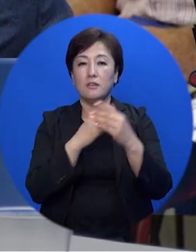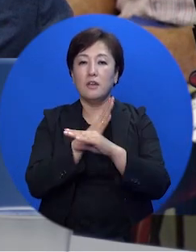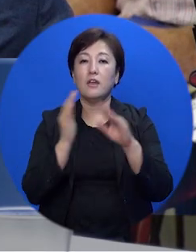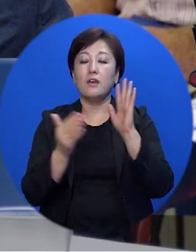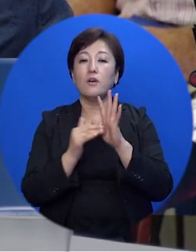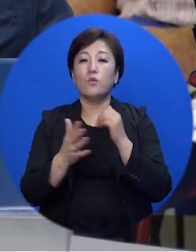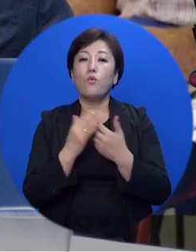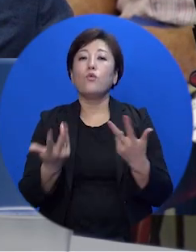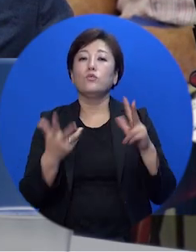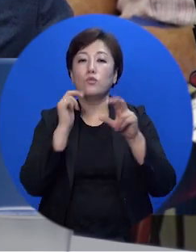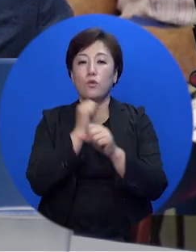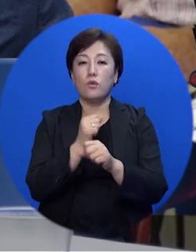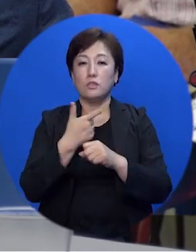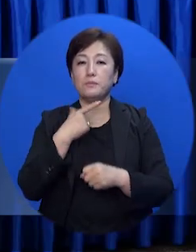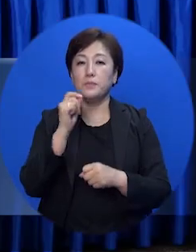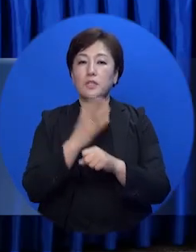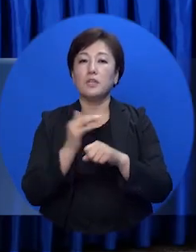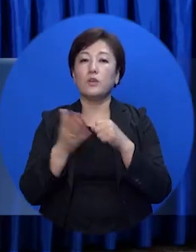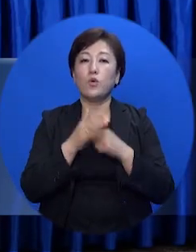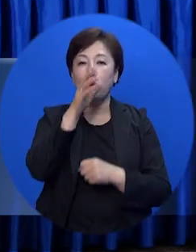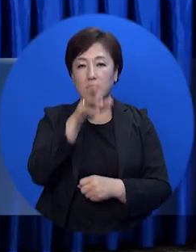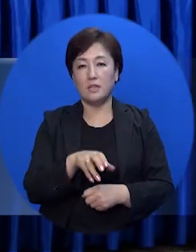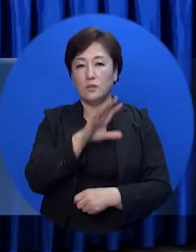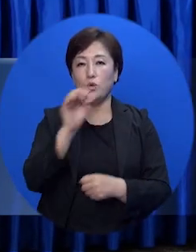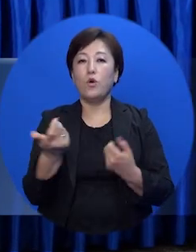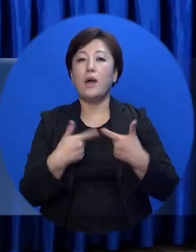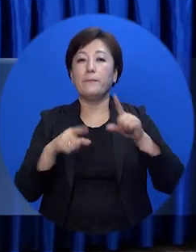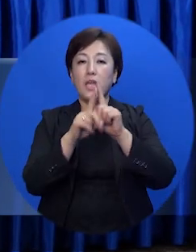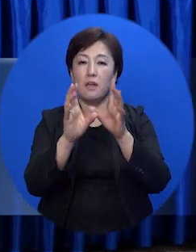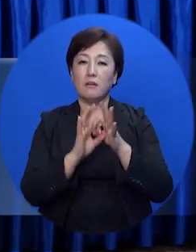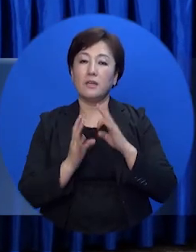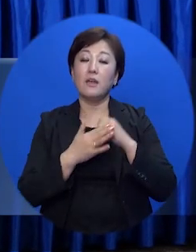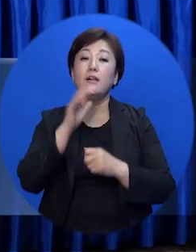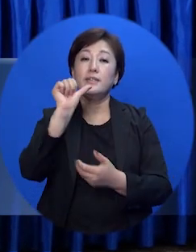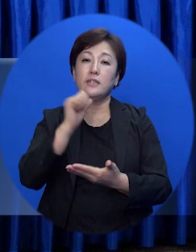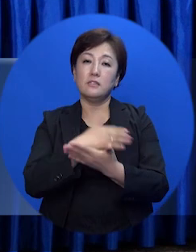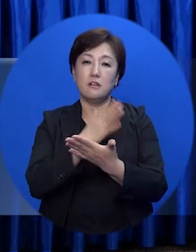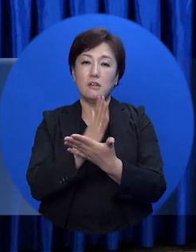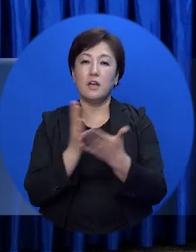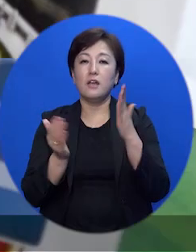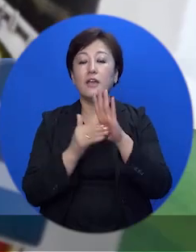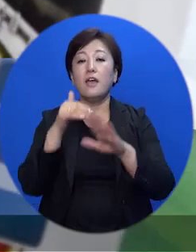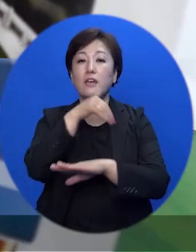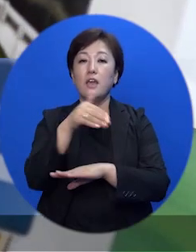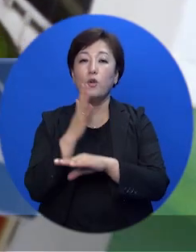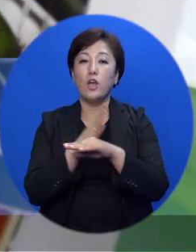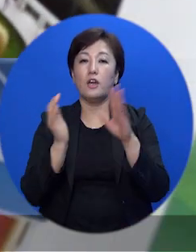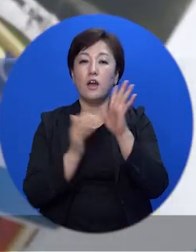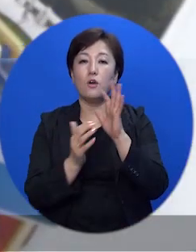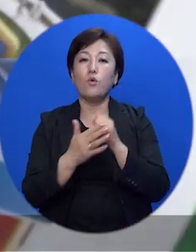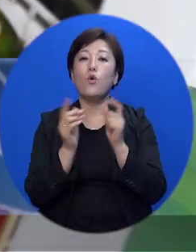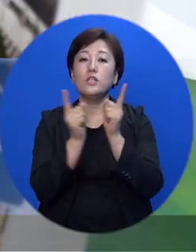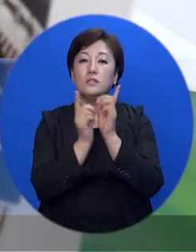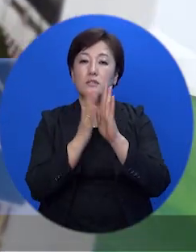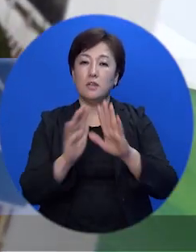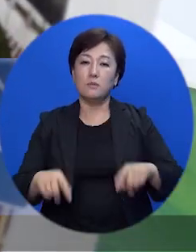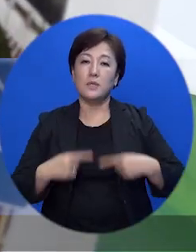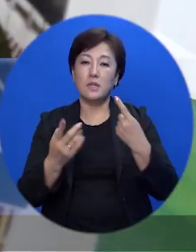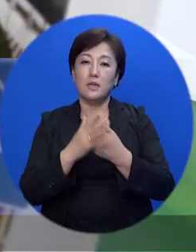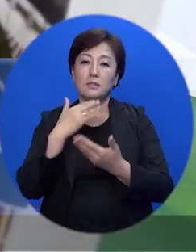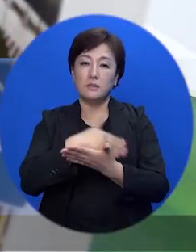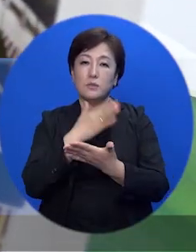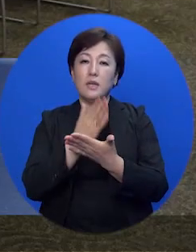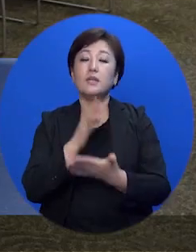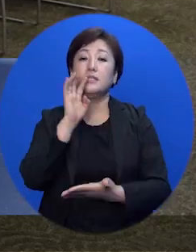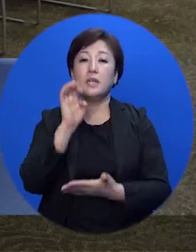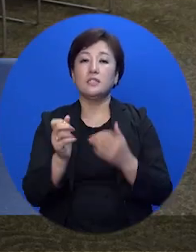놀고 싶은 태화강, 사통팔달의 길 태화강 등 5개 전략을 설정하고 이를 실행하는 40개 세부 사업을